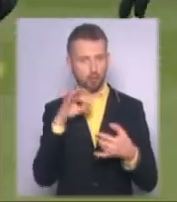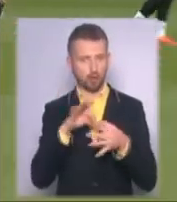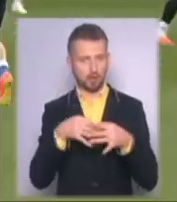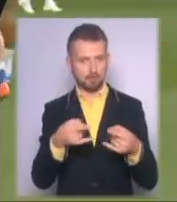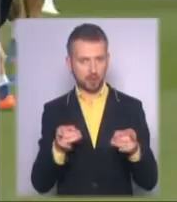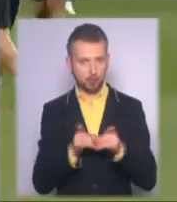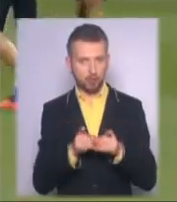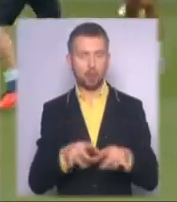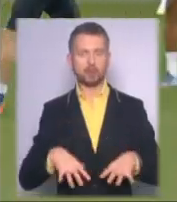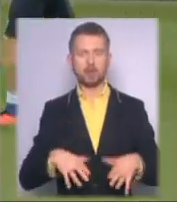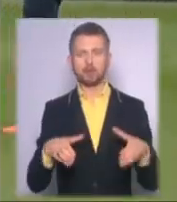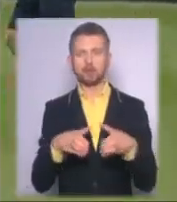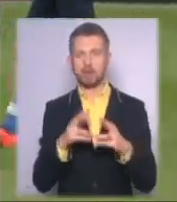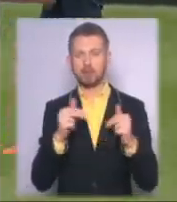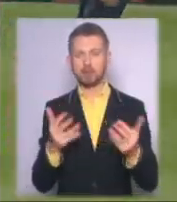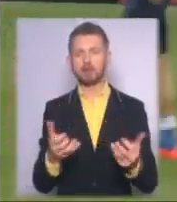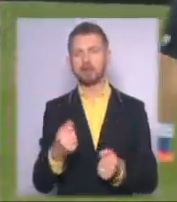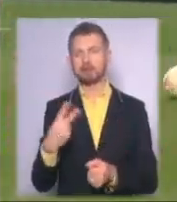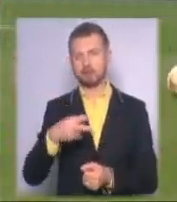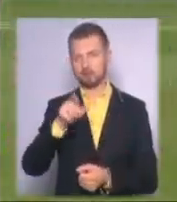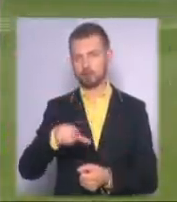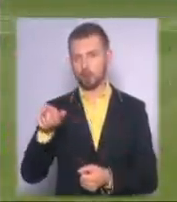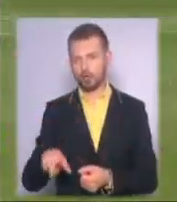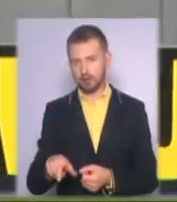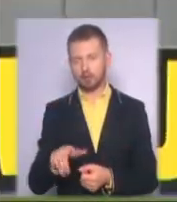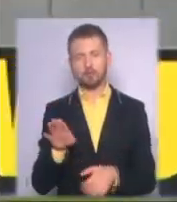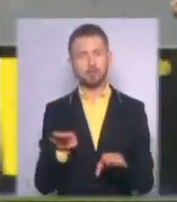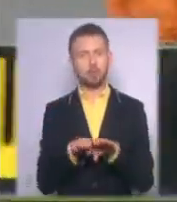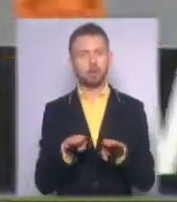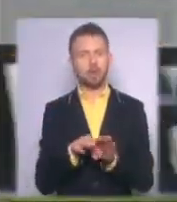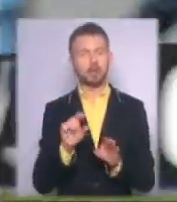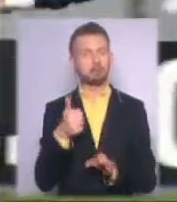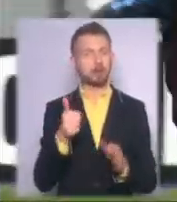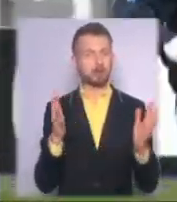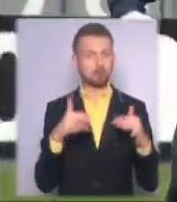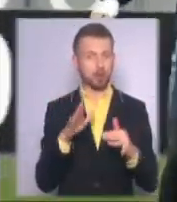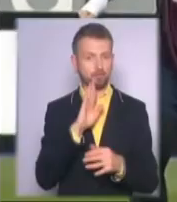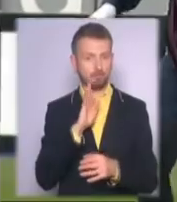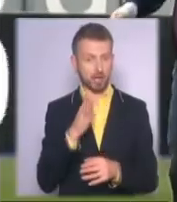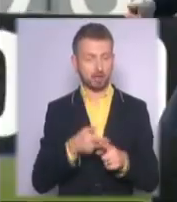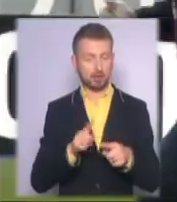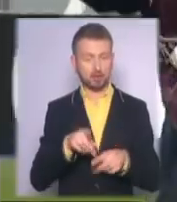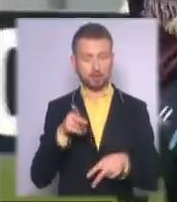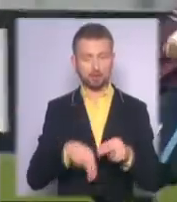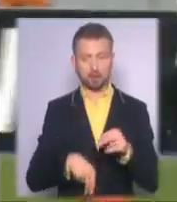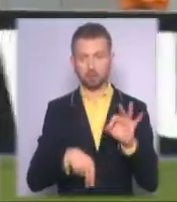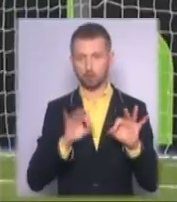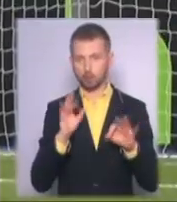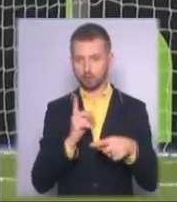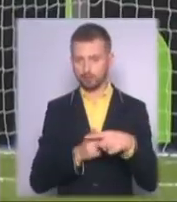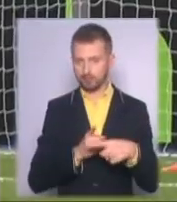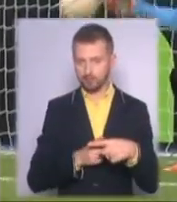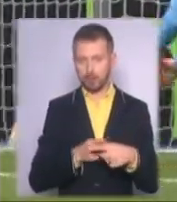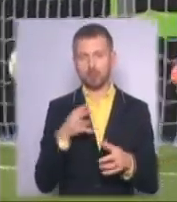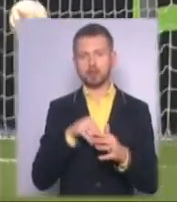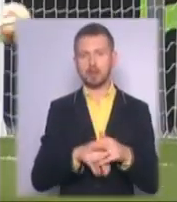Тренерський штаб Дніпра взяв на гру 20 футболістів. У порівнянні з першим матчем у Бельгії, який завершився нульовою нічиєю, у